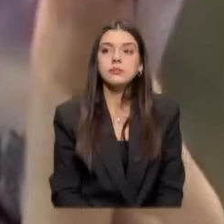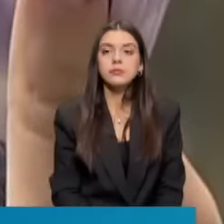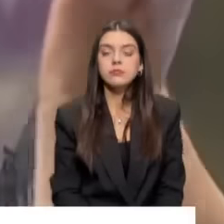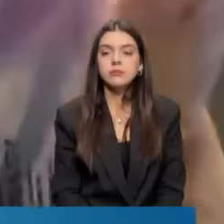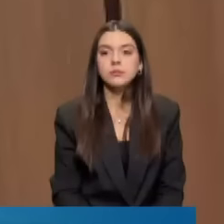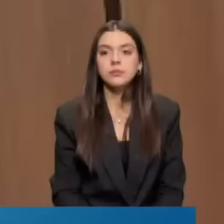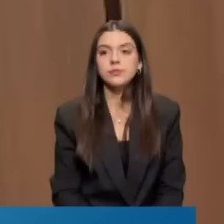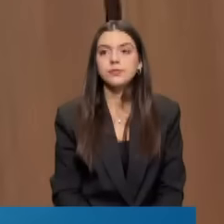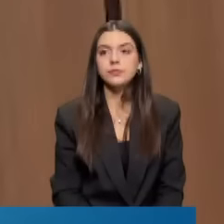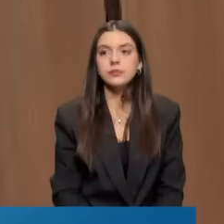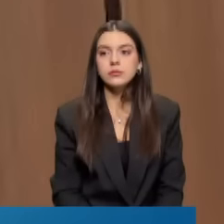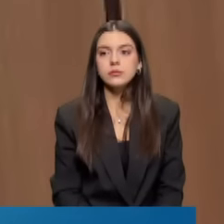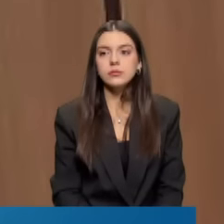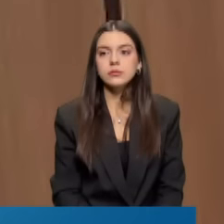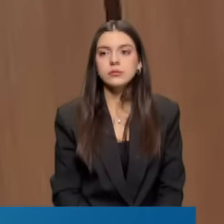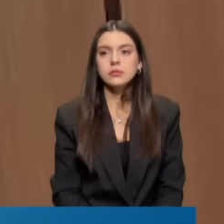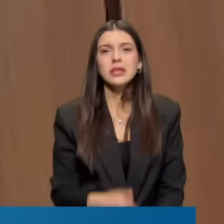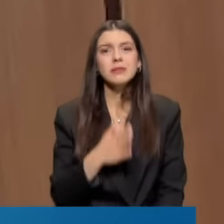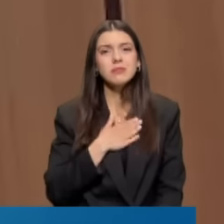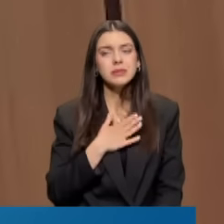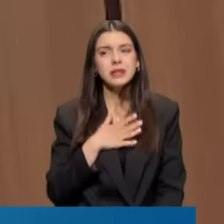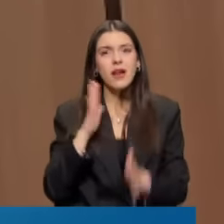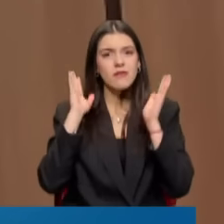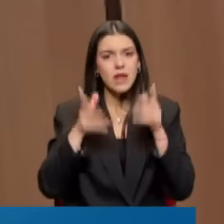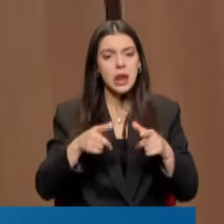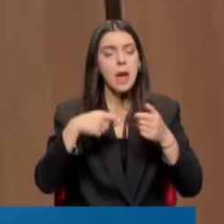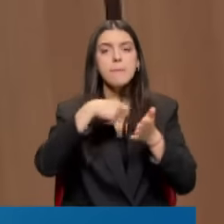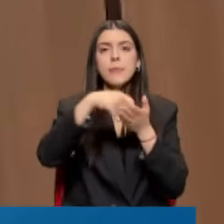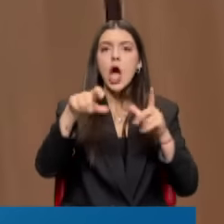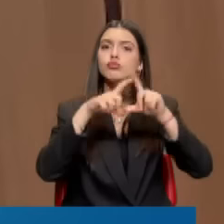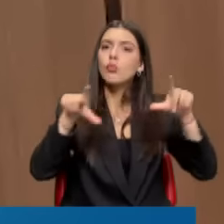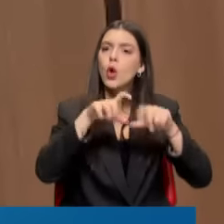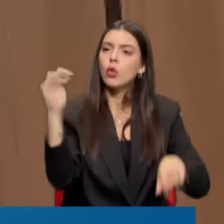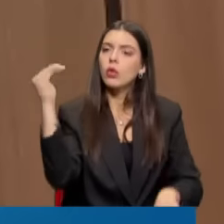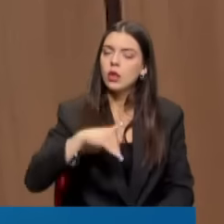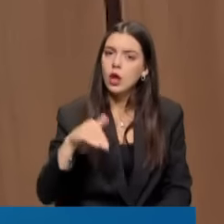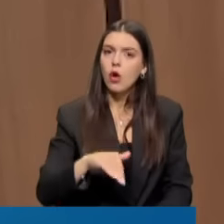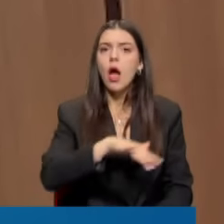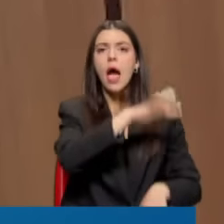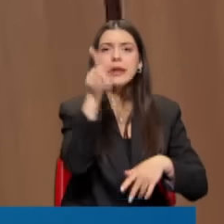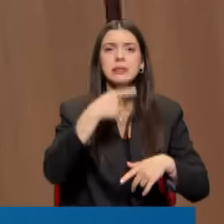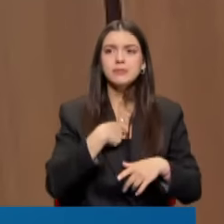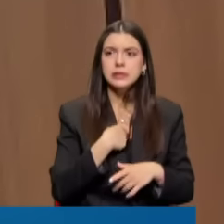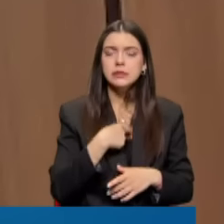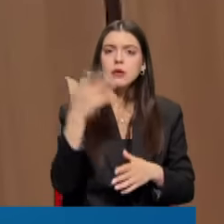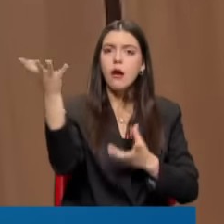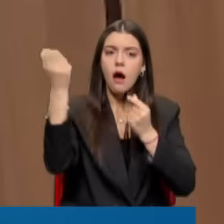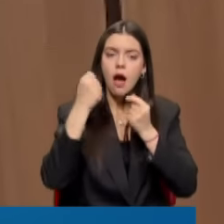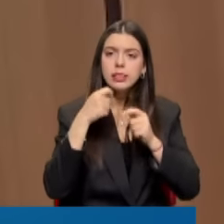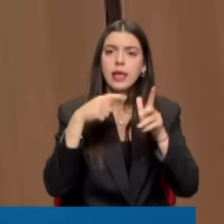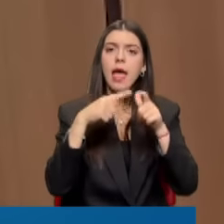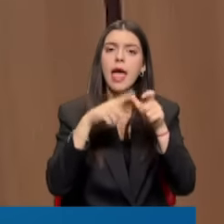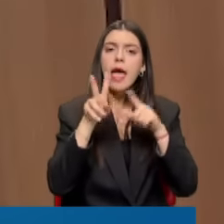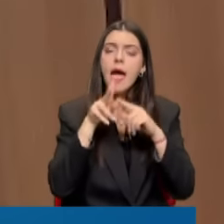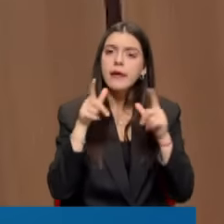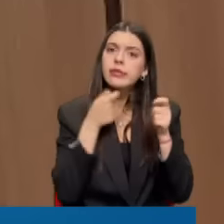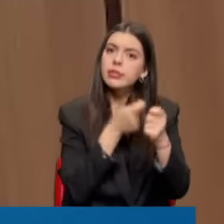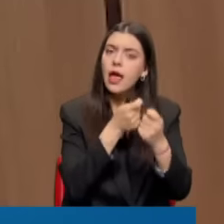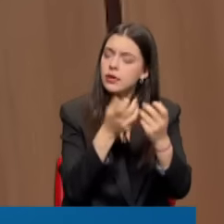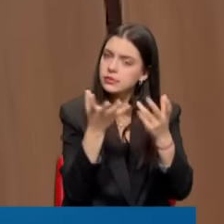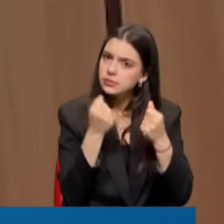arada bize Çünkü çok fazla miktarda bordro geliyor Herkes bir yerden bize aldığı ek dersle bordro